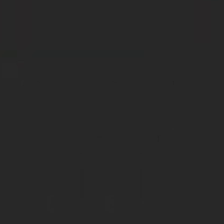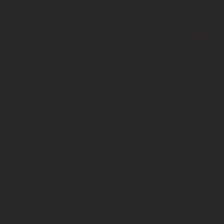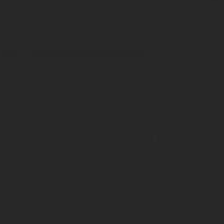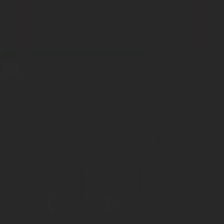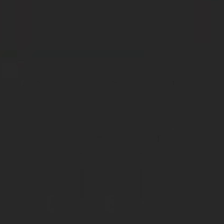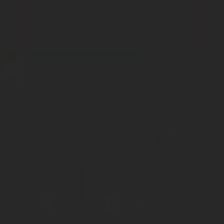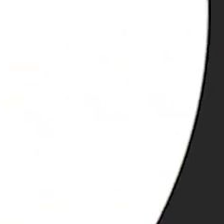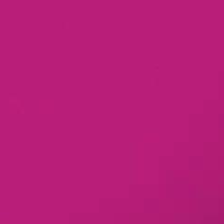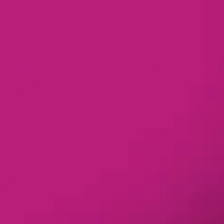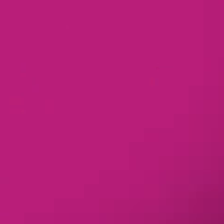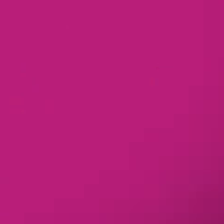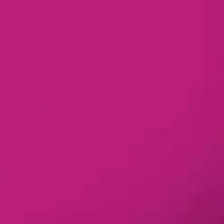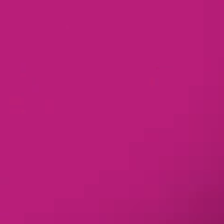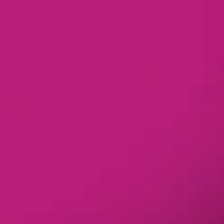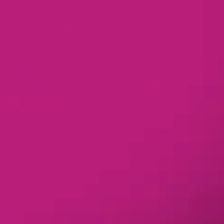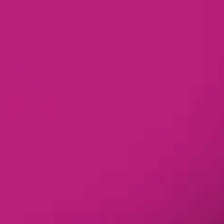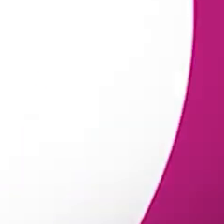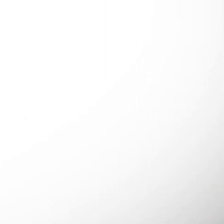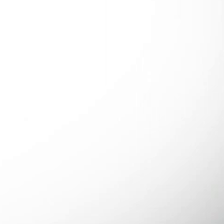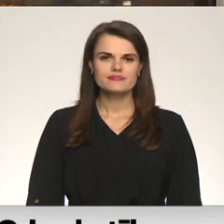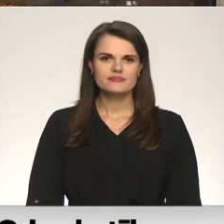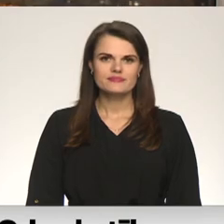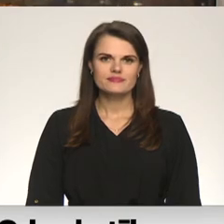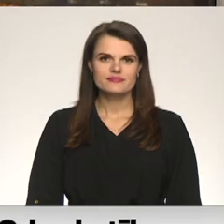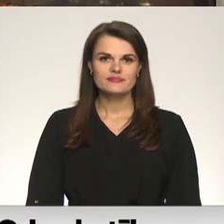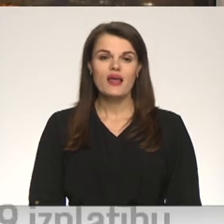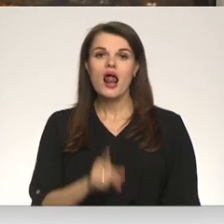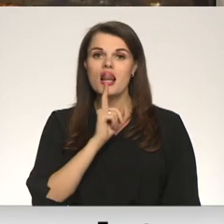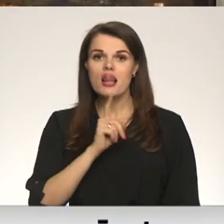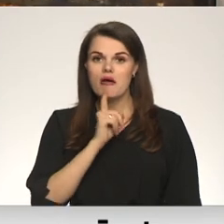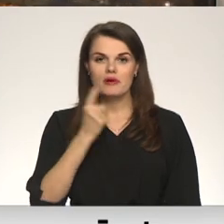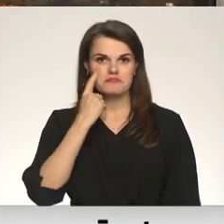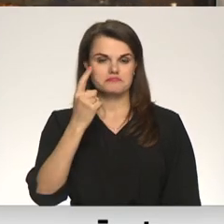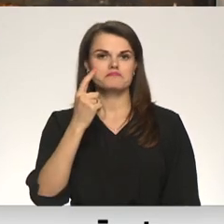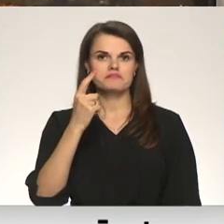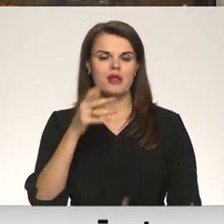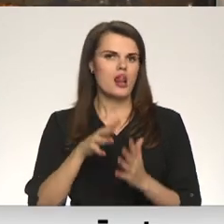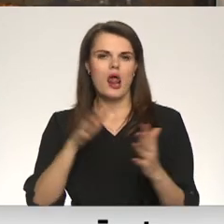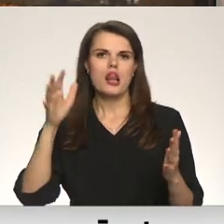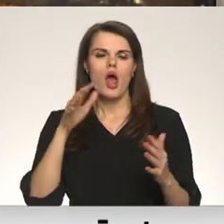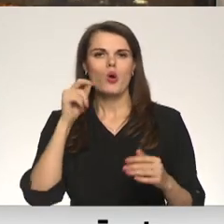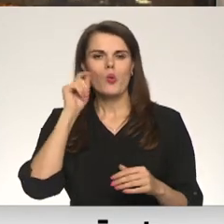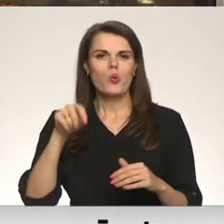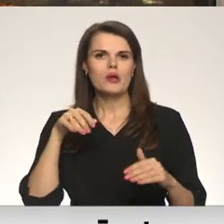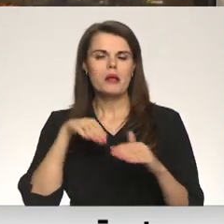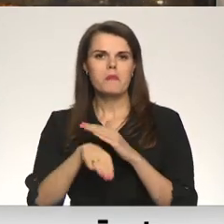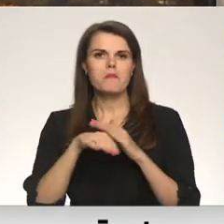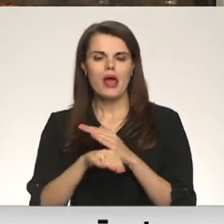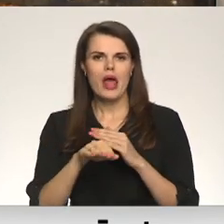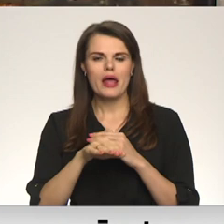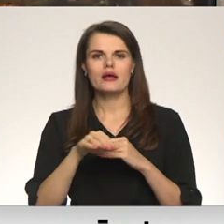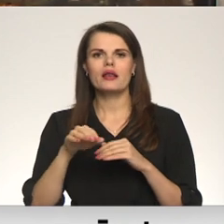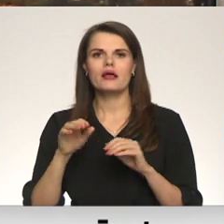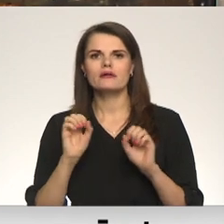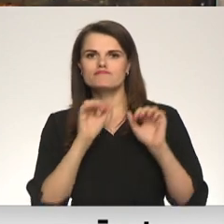Re, viss ēters ir te! Liepājā fiksēts lielākais Ukrainas bēgļu pieplūdums ārpus Rīgas.